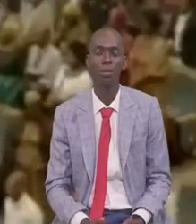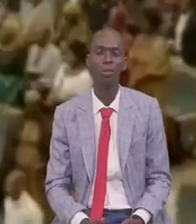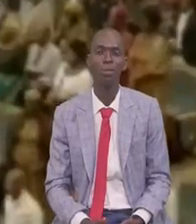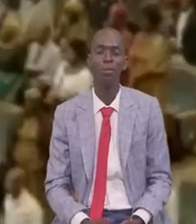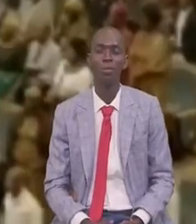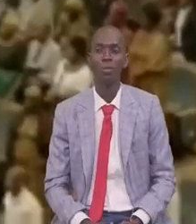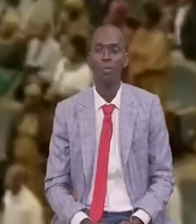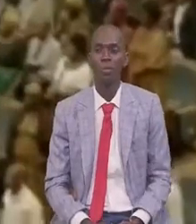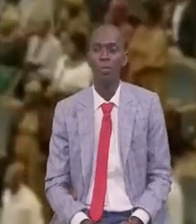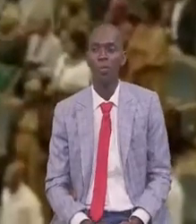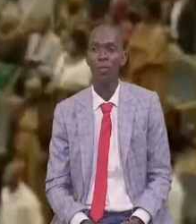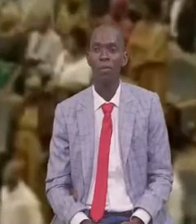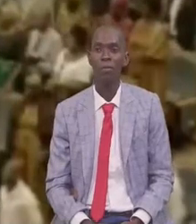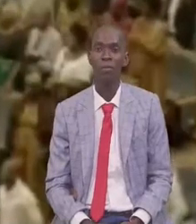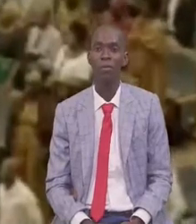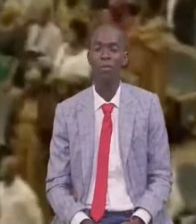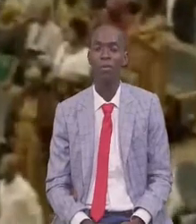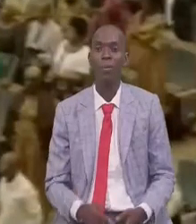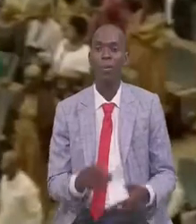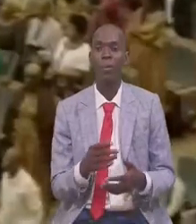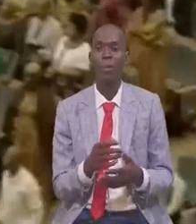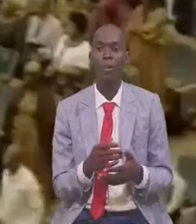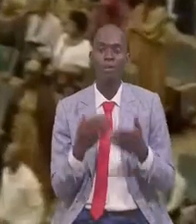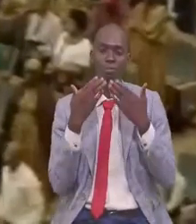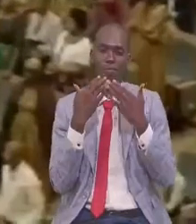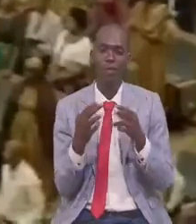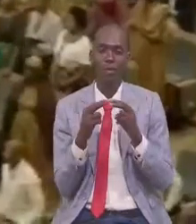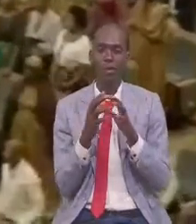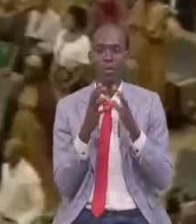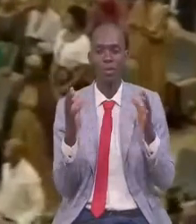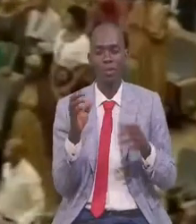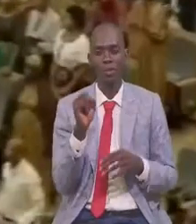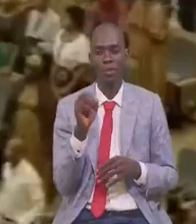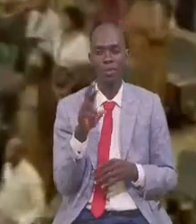Merci beaucoup. Qu'est-ce que nous disons à notre Père? Merci beaucoup, Pasteur.